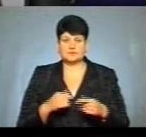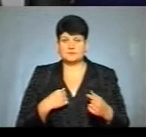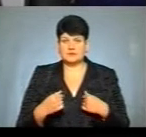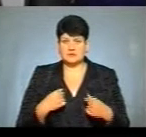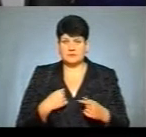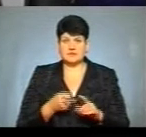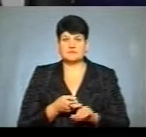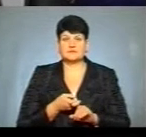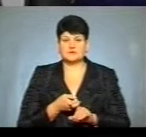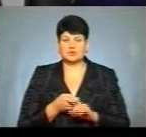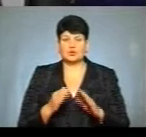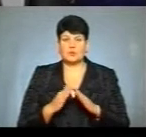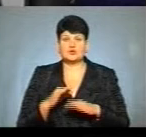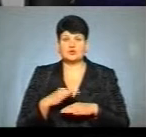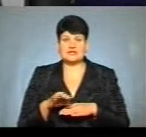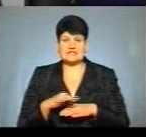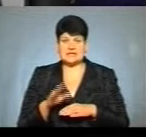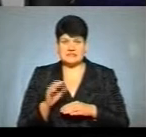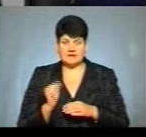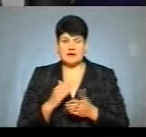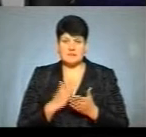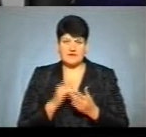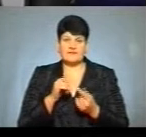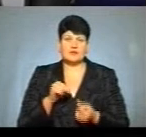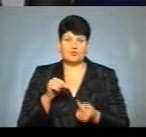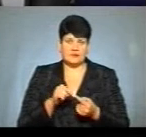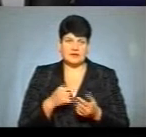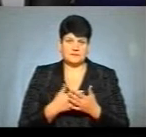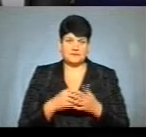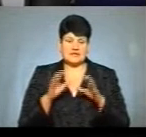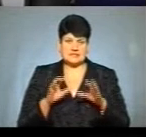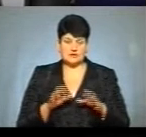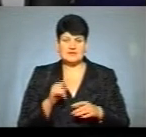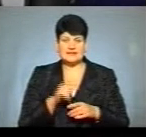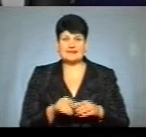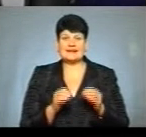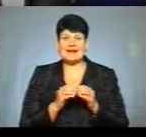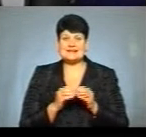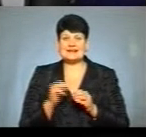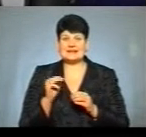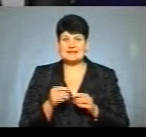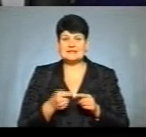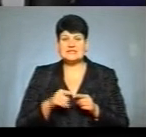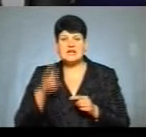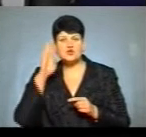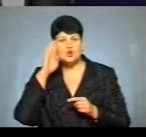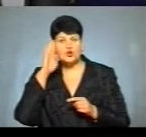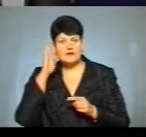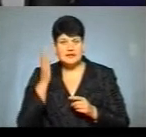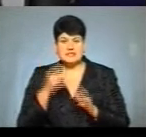внаслідок домашнього насильства і мають відповідний статус, з них 10 тисяч – це чоловіки